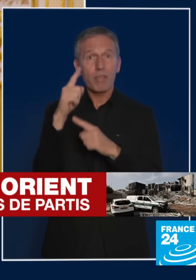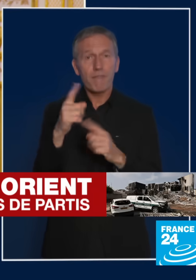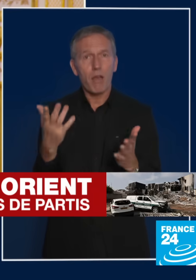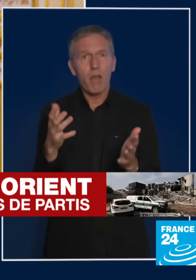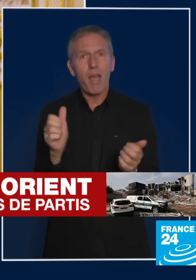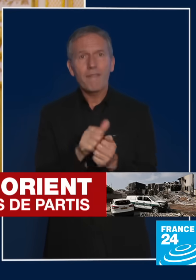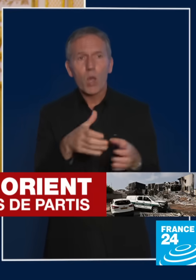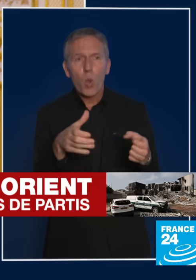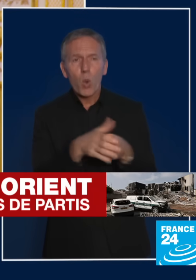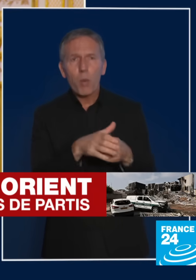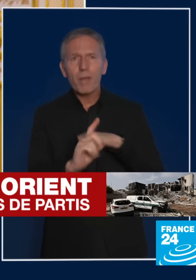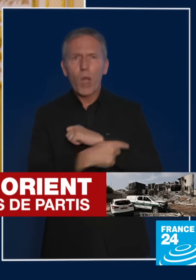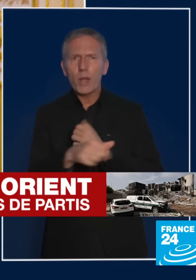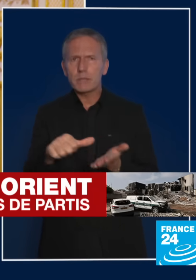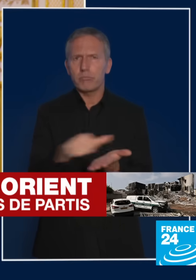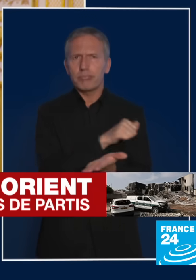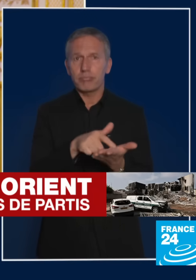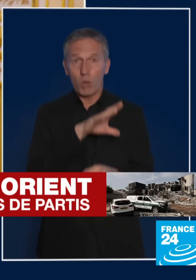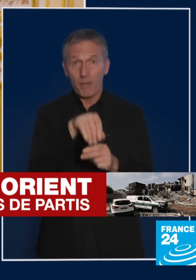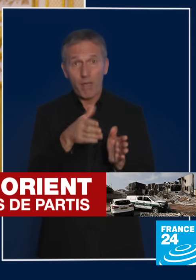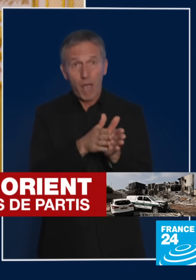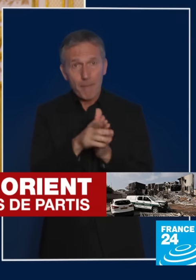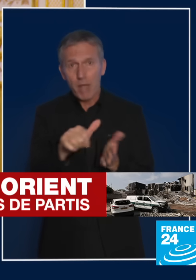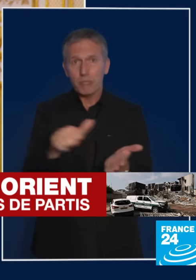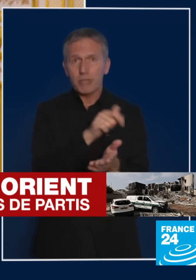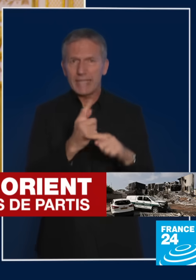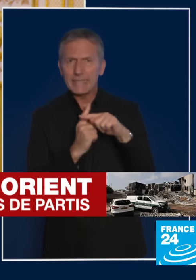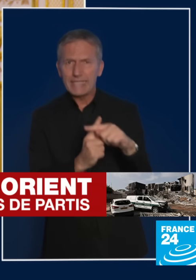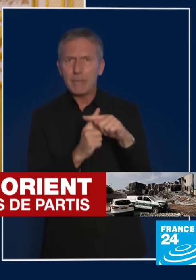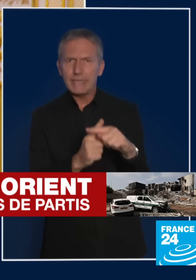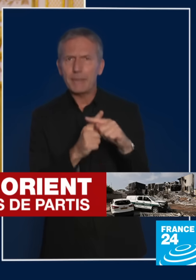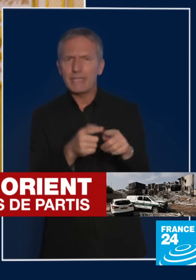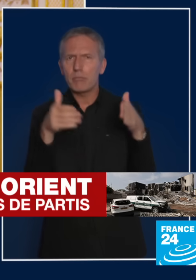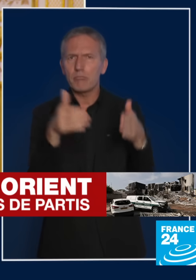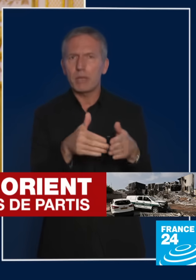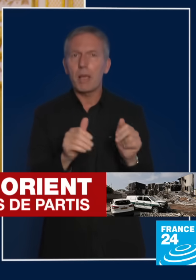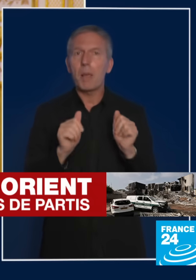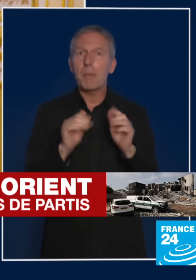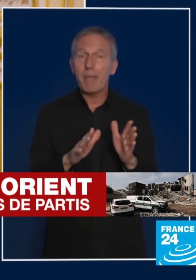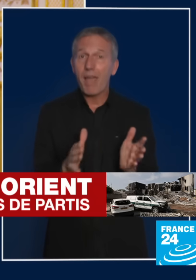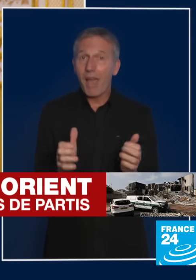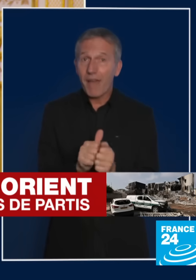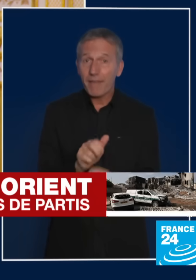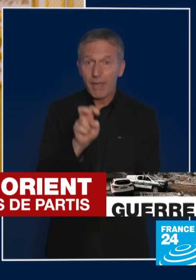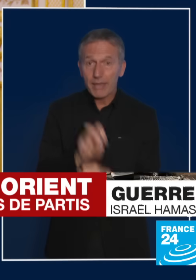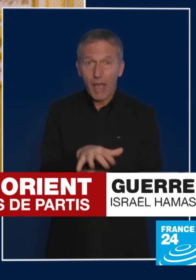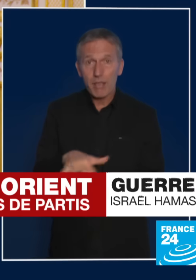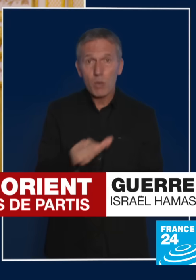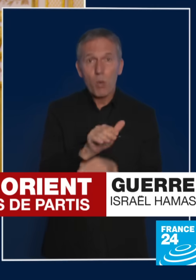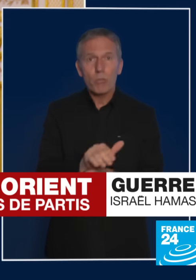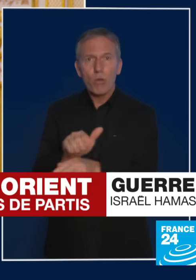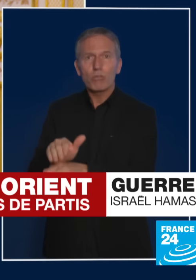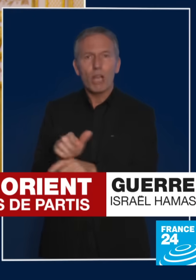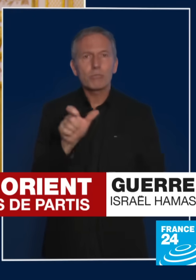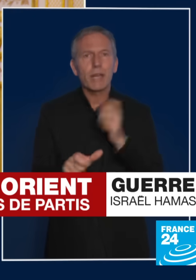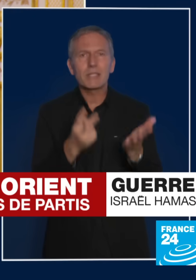éliminant les groupes terroristes dont le Hamas par des actions ciblées mais en préservant les populations civile